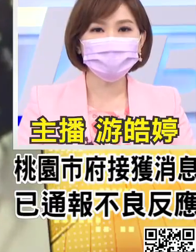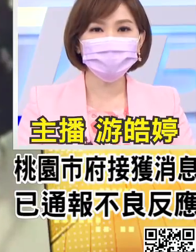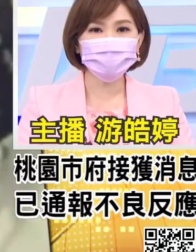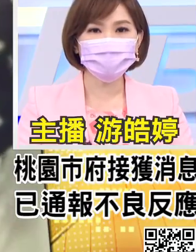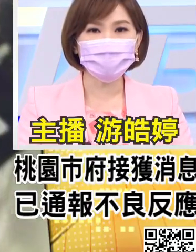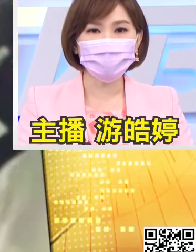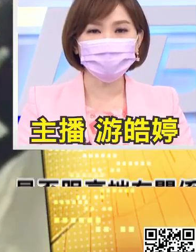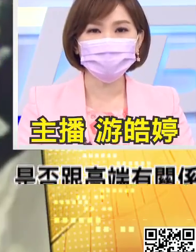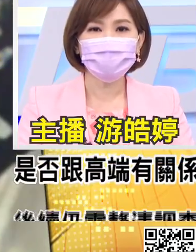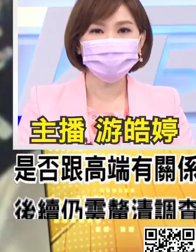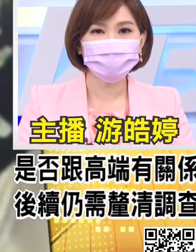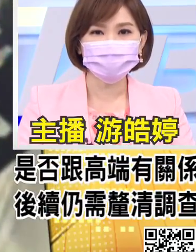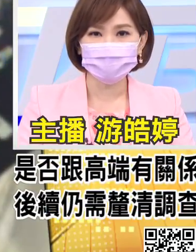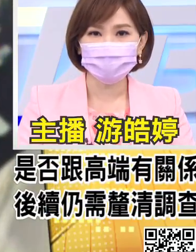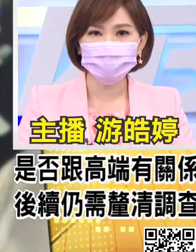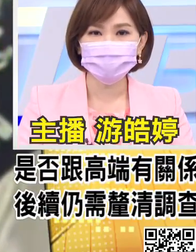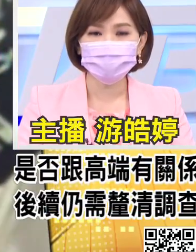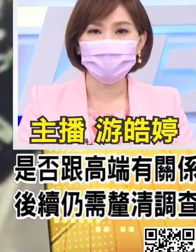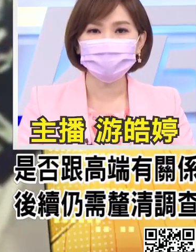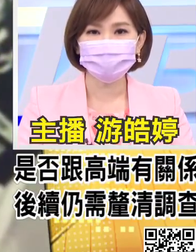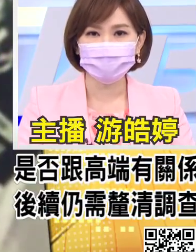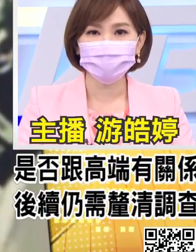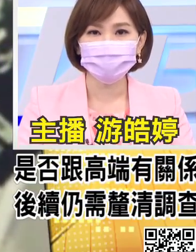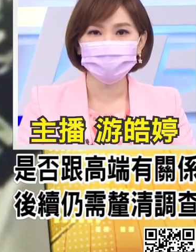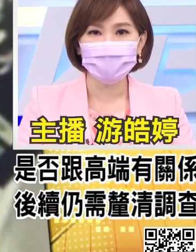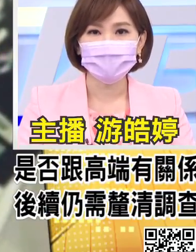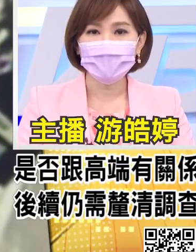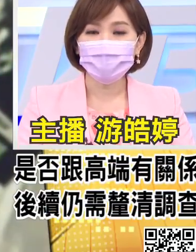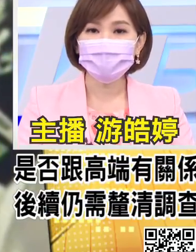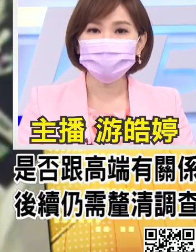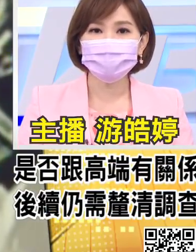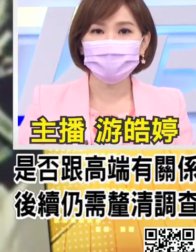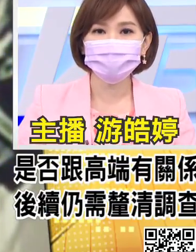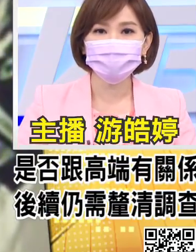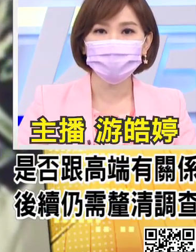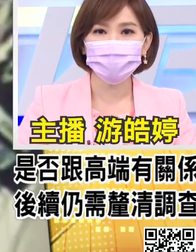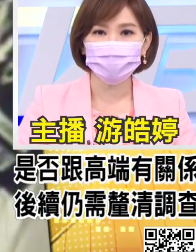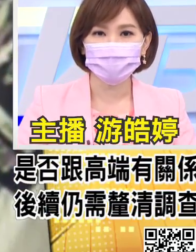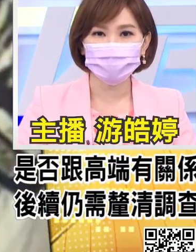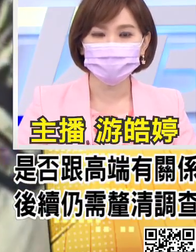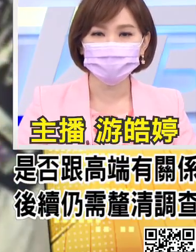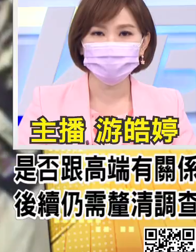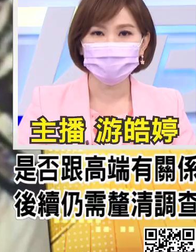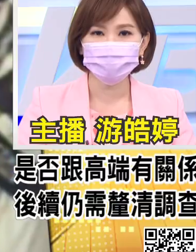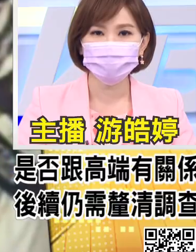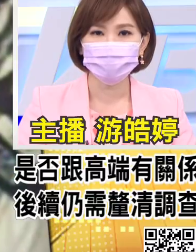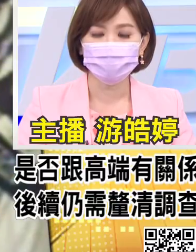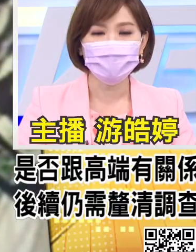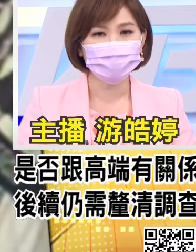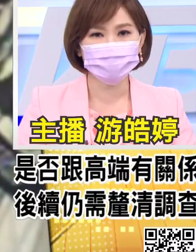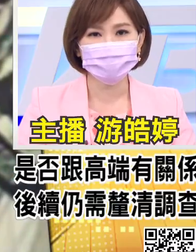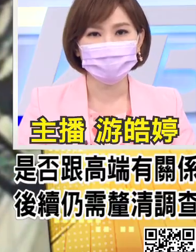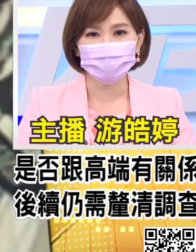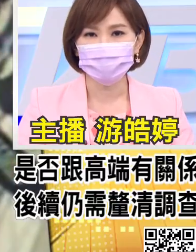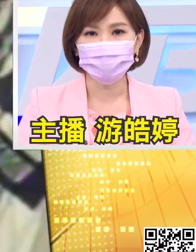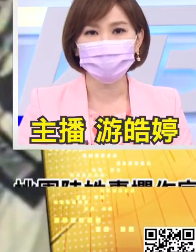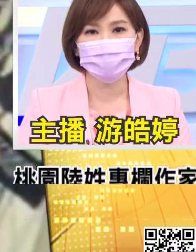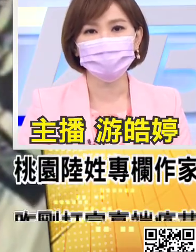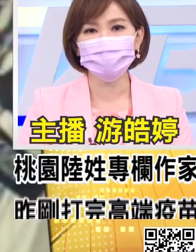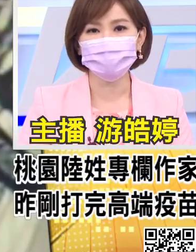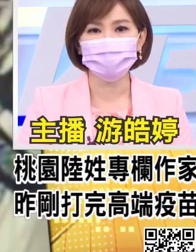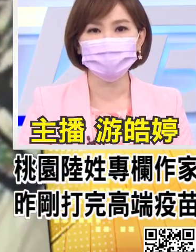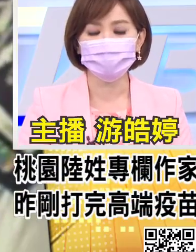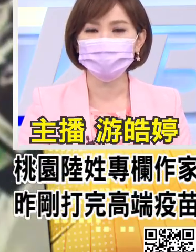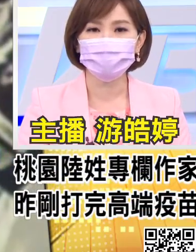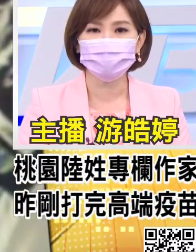欢迎收看1400说新闻，我是尤浩婷，一起来关心花莲发生意外。花莲的港警总队有名员警去港区巡逻，时间到了没有